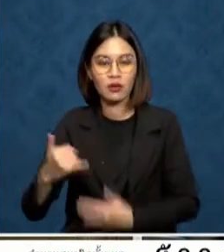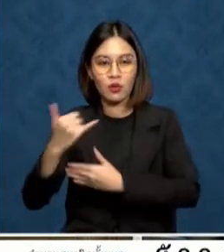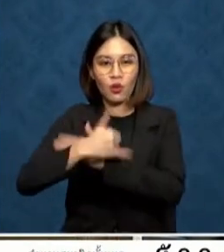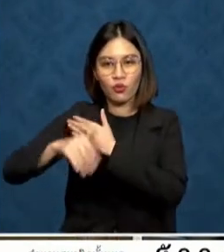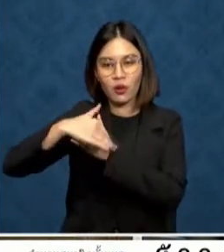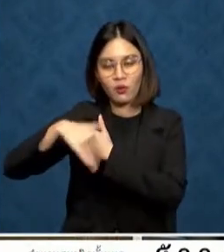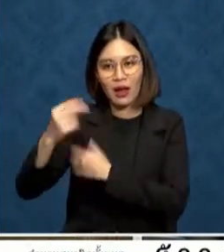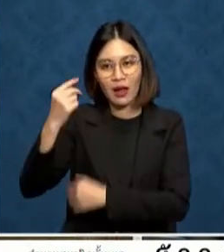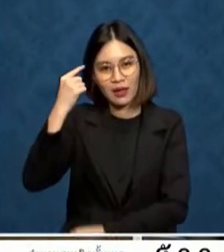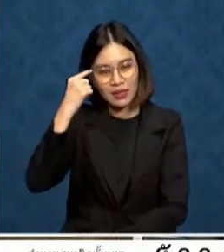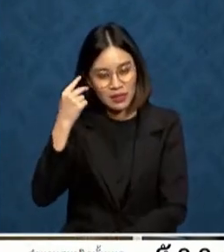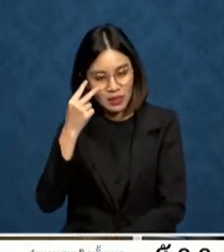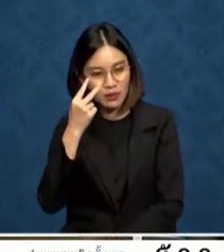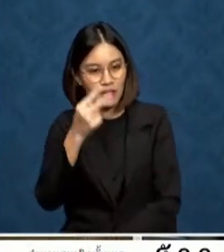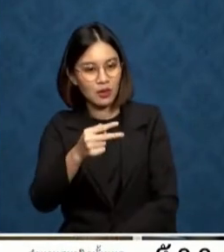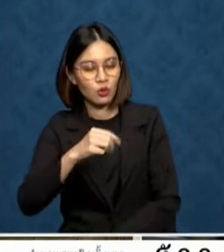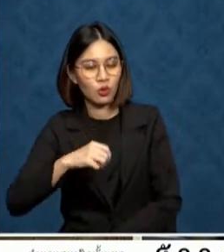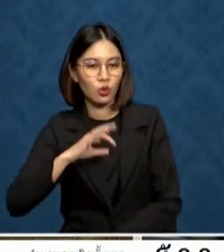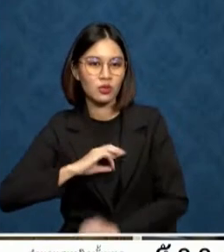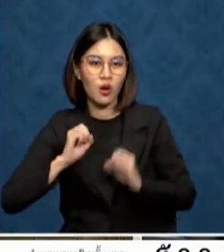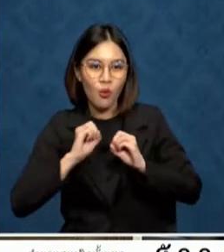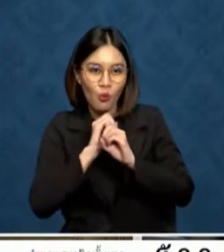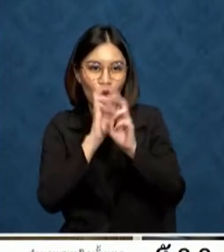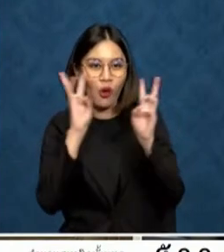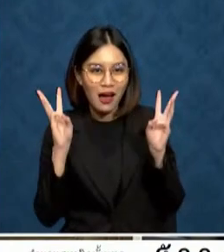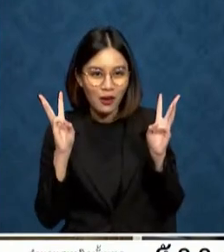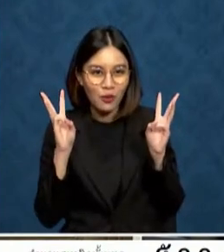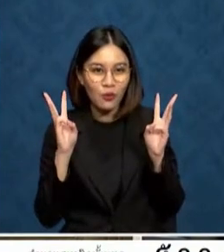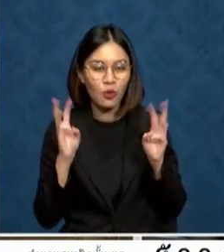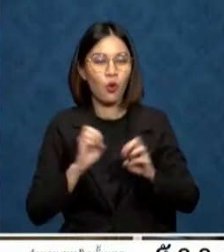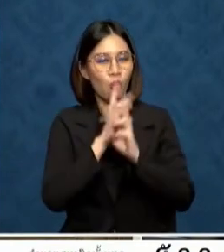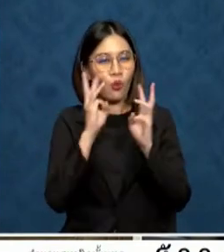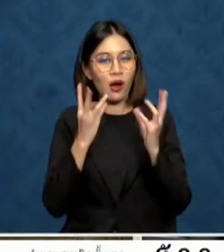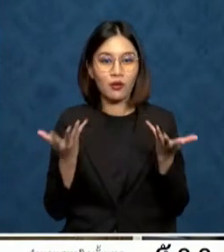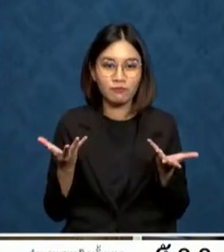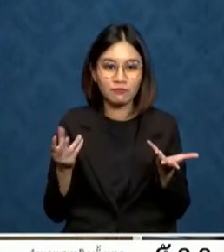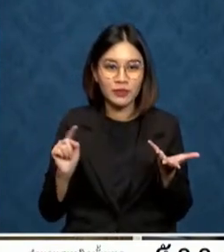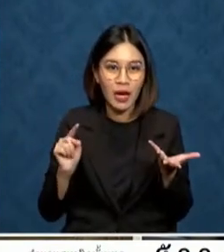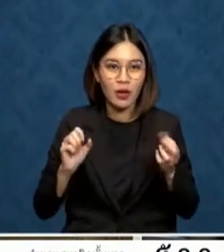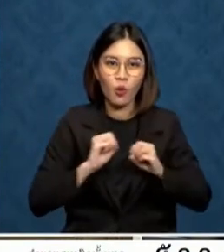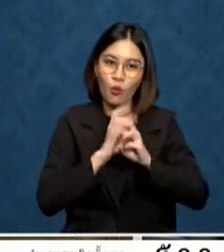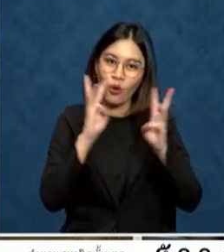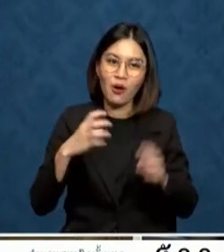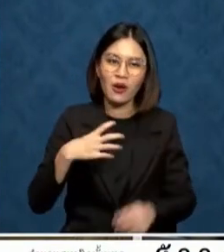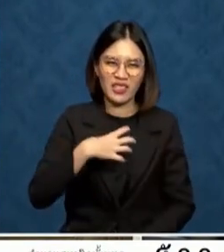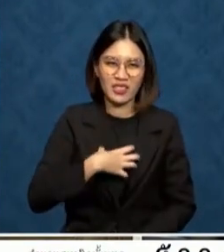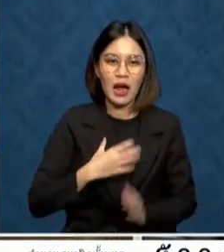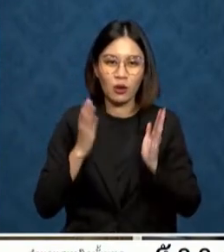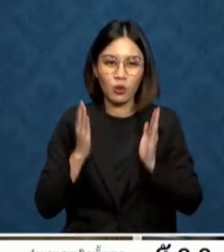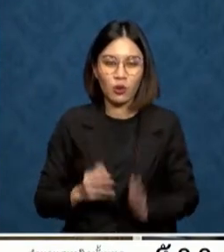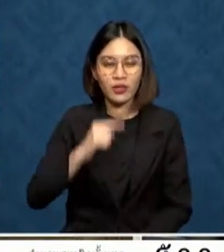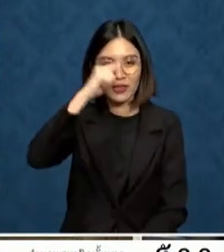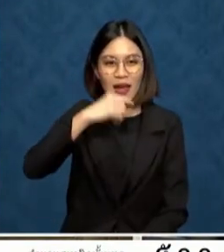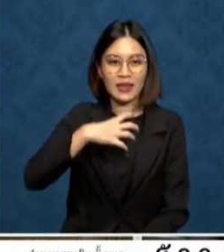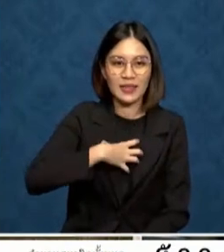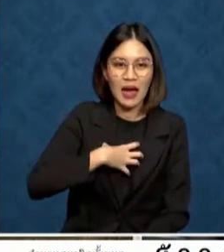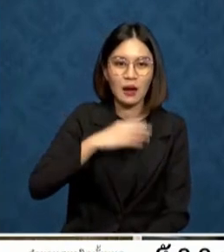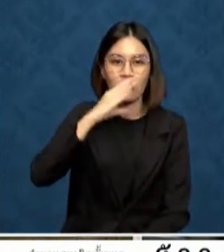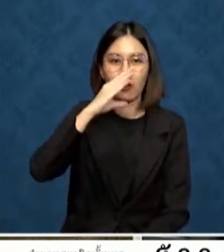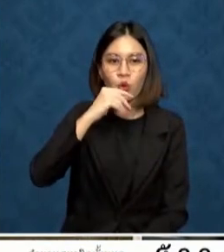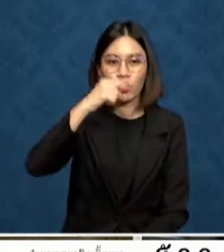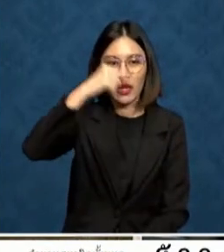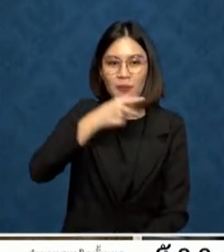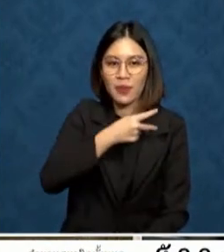เขามองเข้ามาแล้วเขาว้าวกับมันครับต้องว้าวถึงขั้นไหนคือเขาต้องว้าวถึงขั้นเขาอยากจะเป็นคนไทยเขาอยากจะพูดภาษาไทย